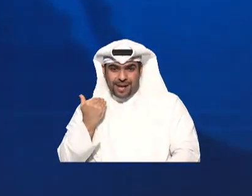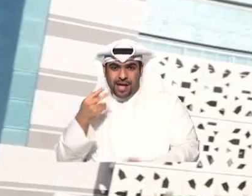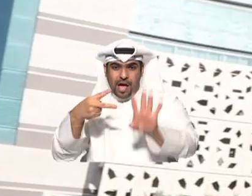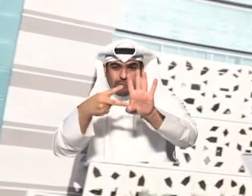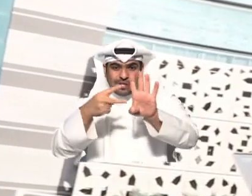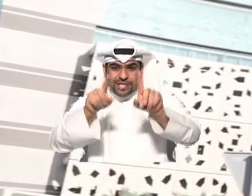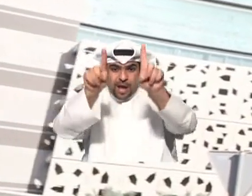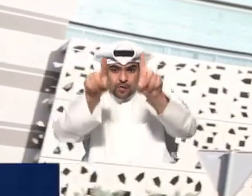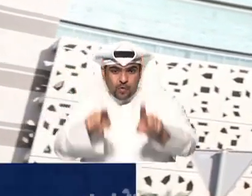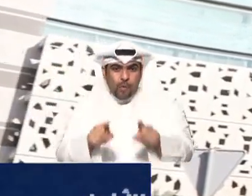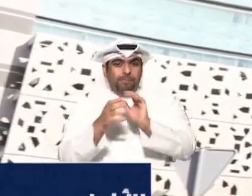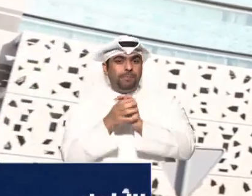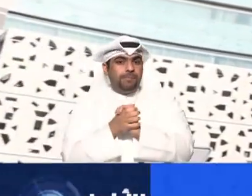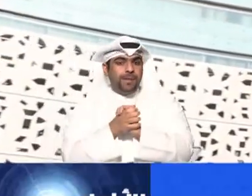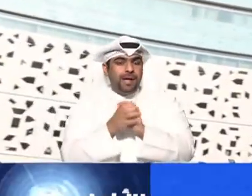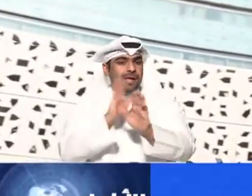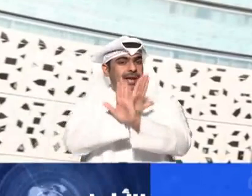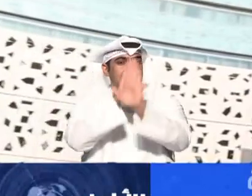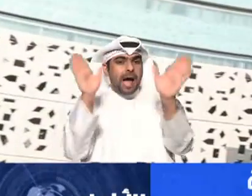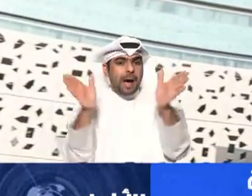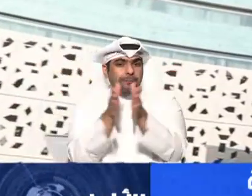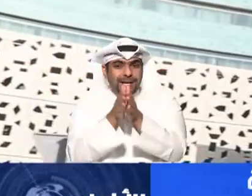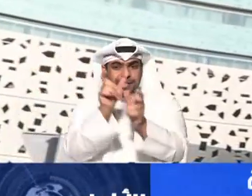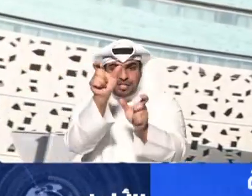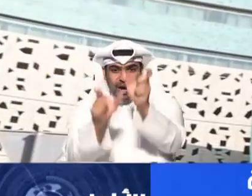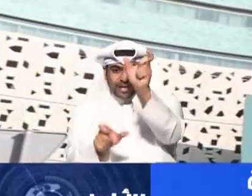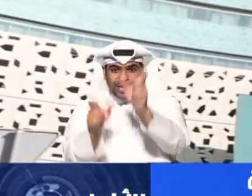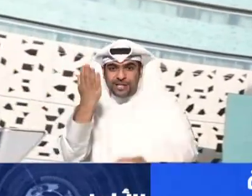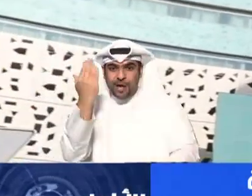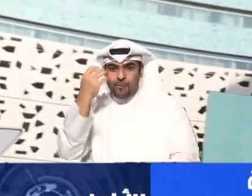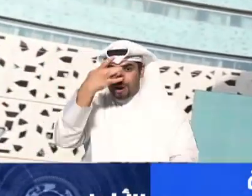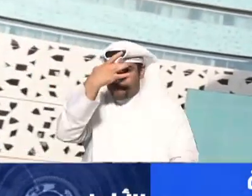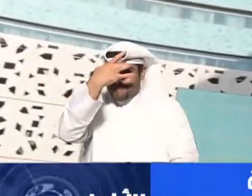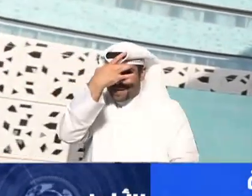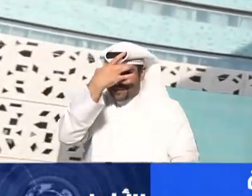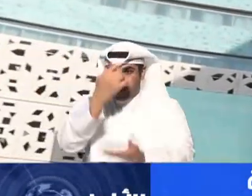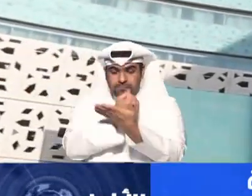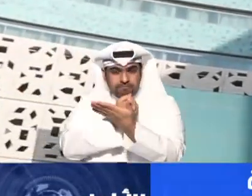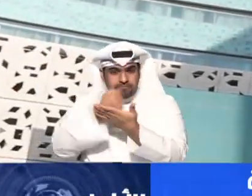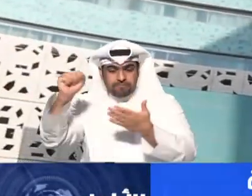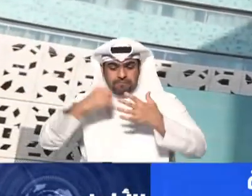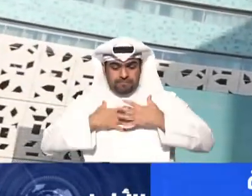الماضية، ليرتفع إجمالي المتعافين من المرض في البلاد إلى